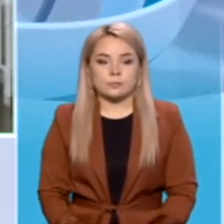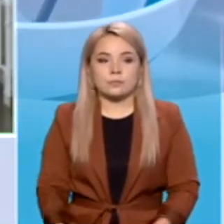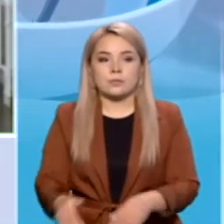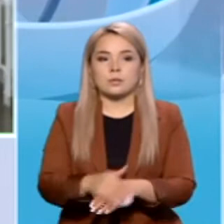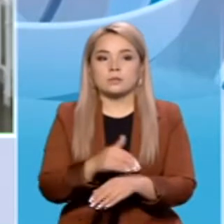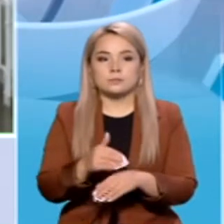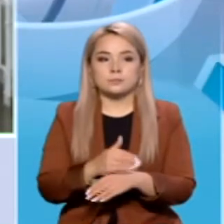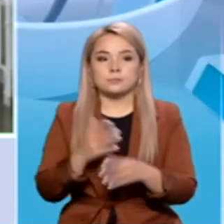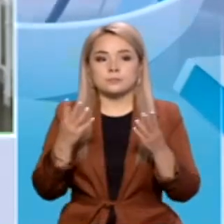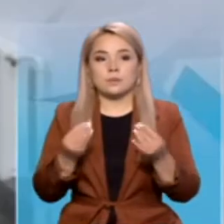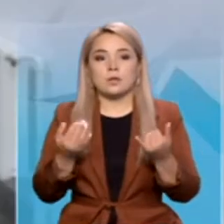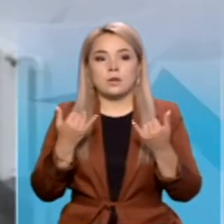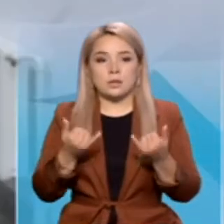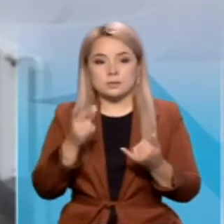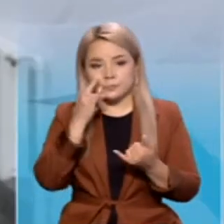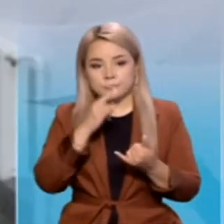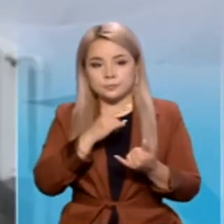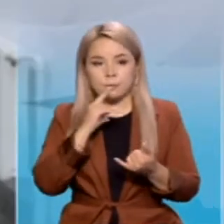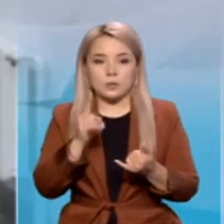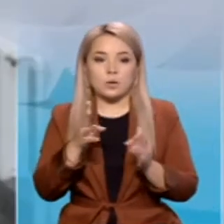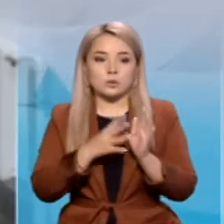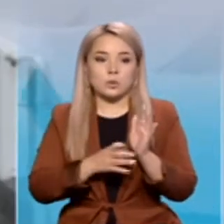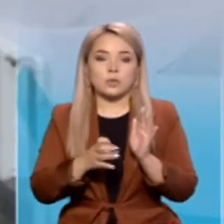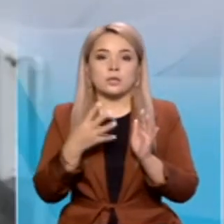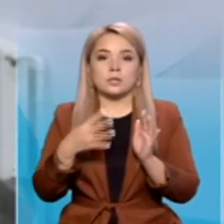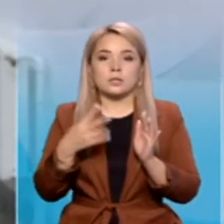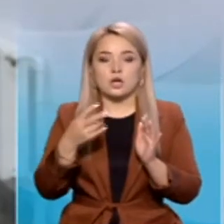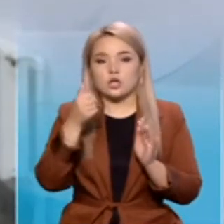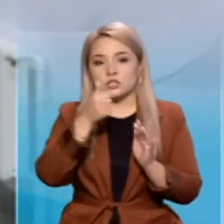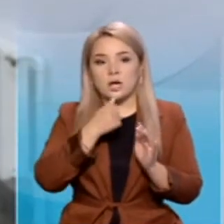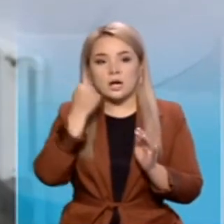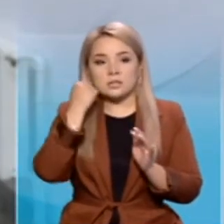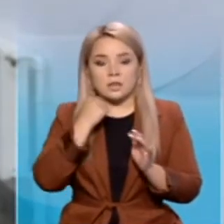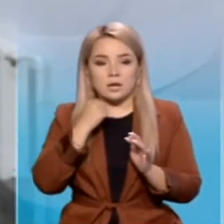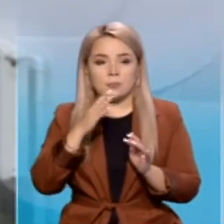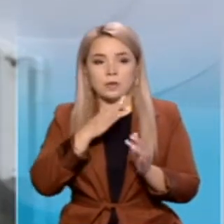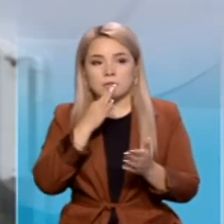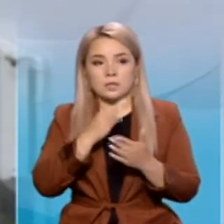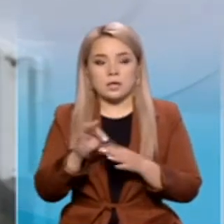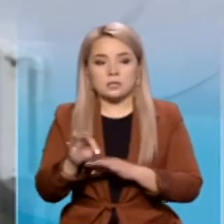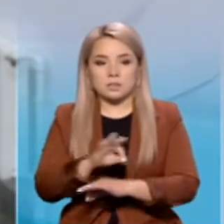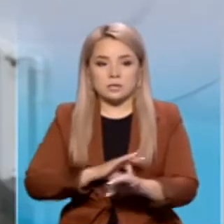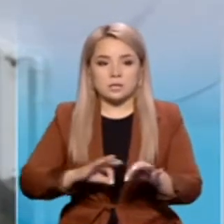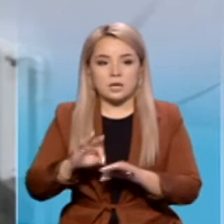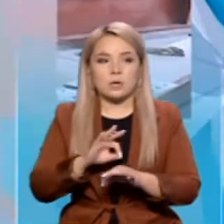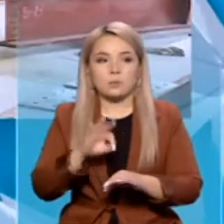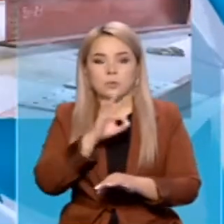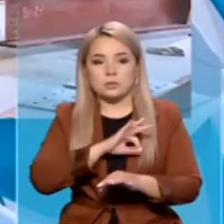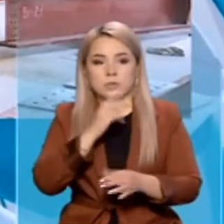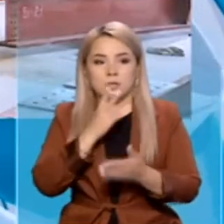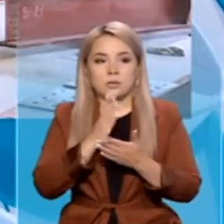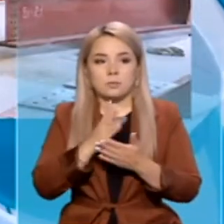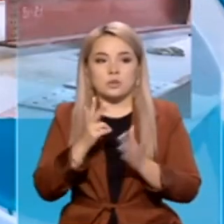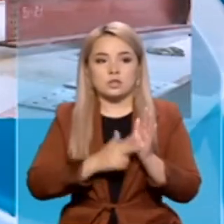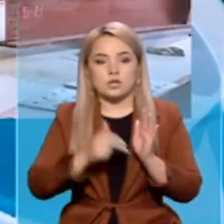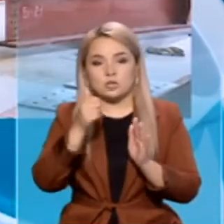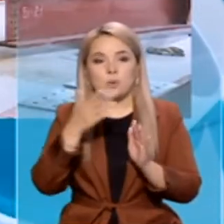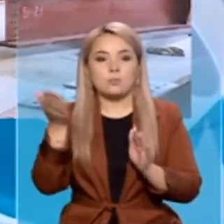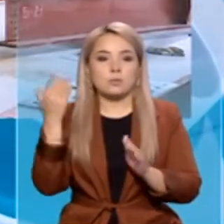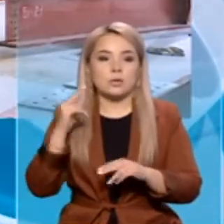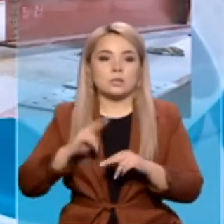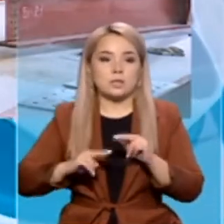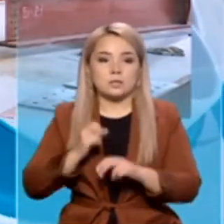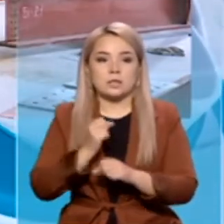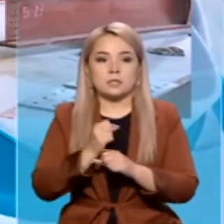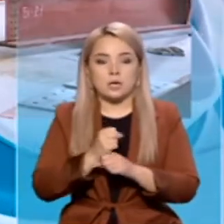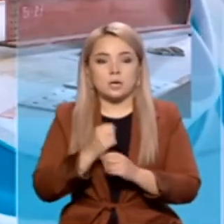Қайырлы күн Алла. Қазір Қазақстан 1942 жылға SK-42 деген координаттар жүйесін қолданады. 80 жыл бұрын жасалған